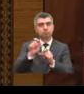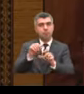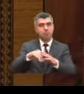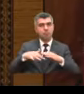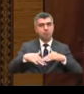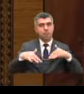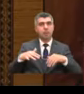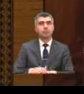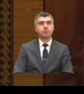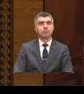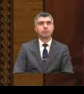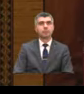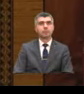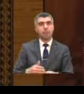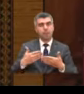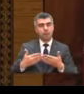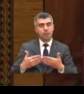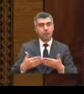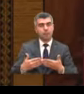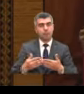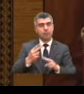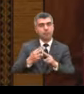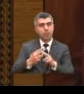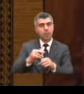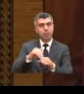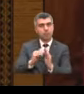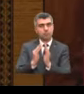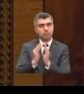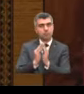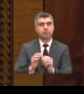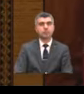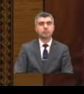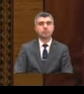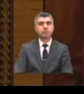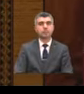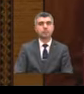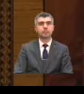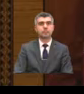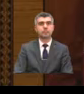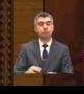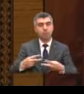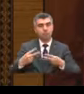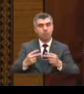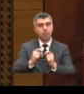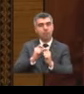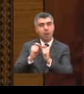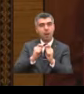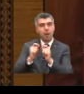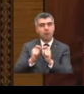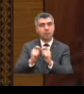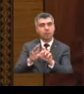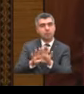المحترمين، يطيب لي أن أتناول الكلمة باسم فريق العدالة والتنمية في إطار مناقشة تدبير